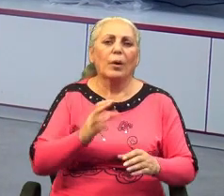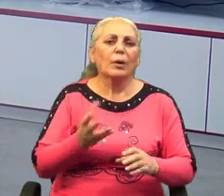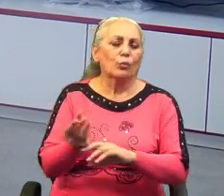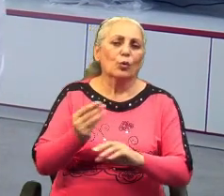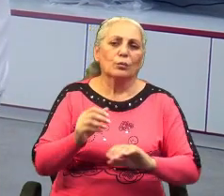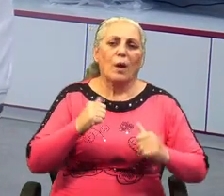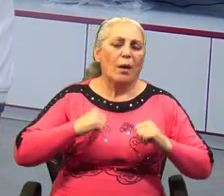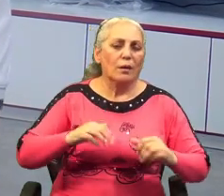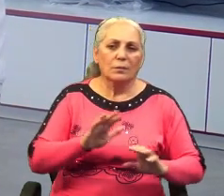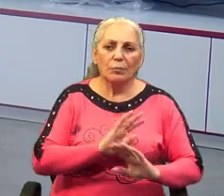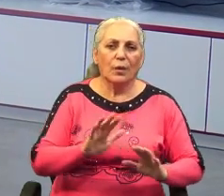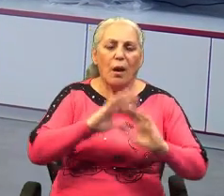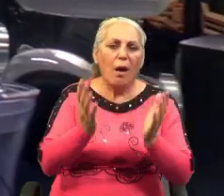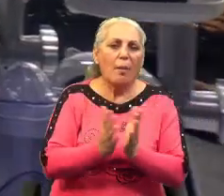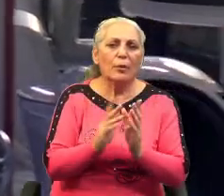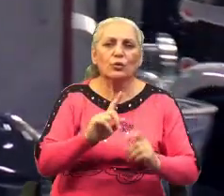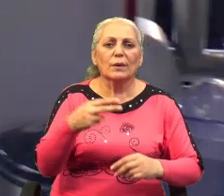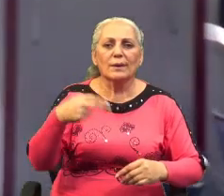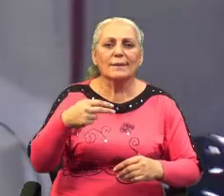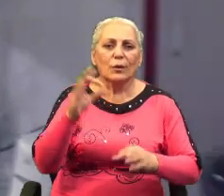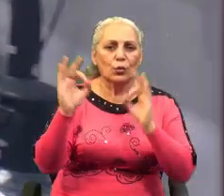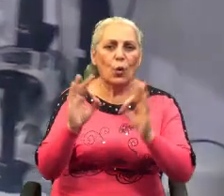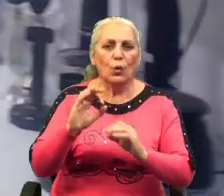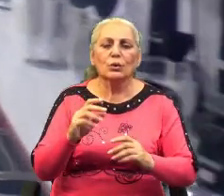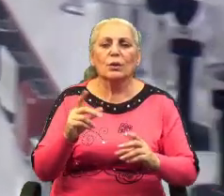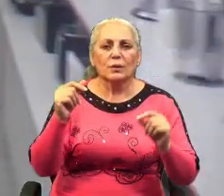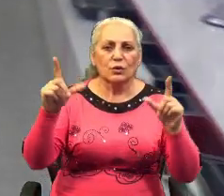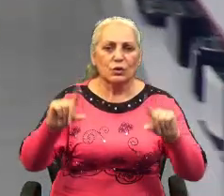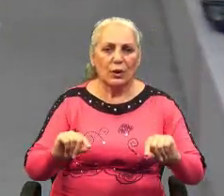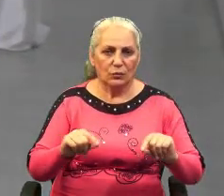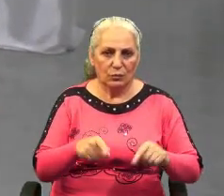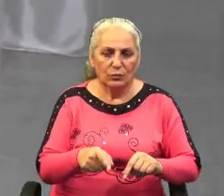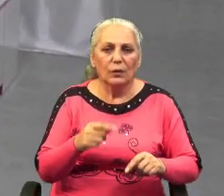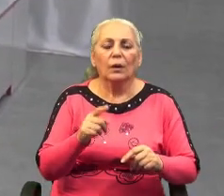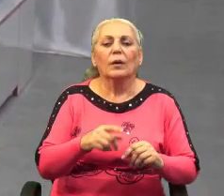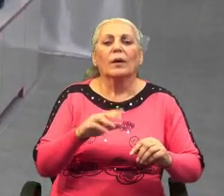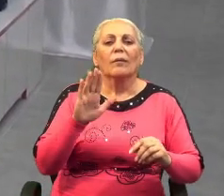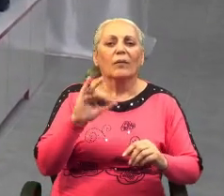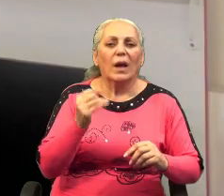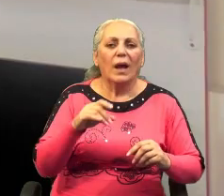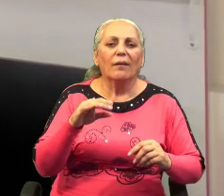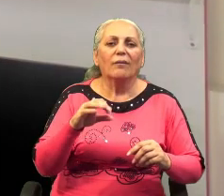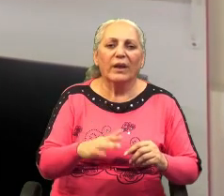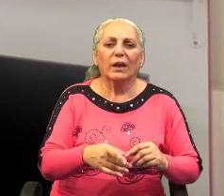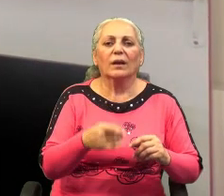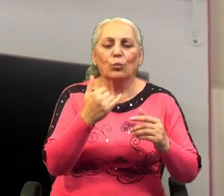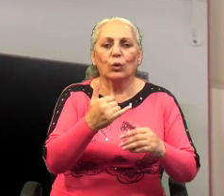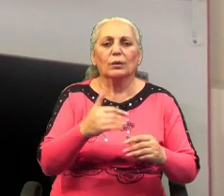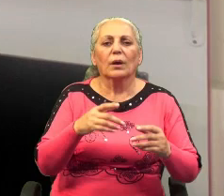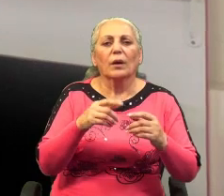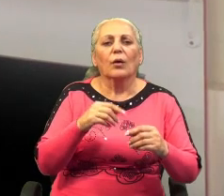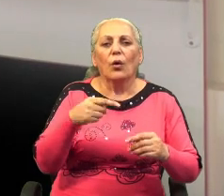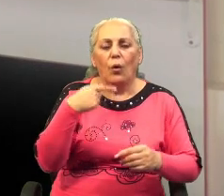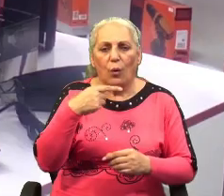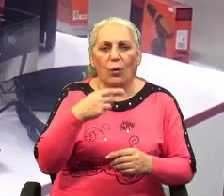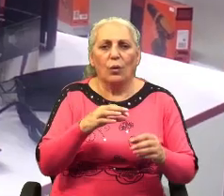ունենք մինչև 20% սերչեր։ VLV-ի ընկերության կարգախոսն է տեխնիկա բոլորի համար։ Խանութրահում ներկայացված է